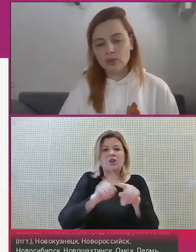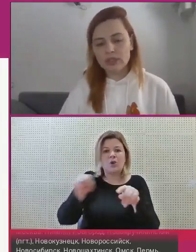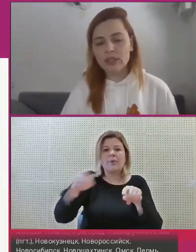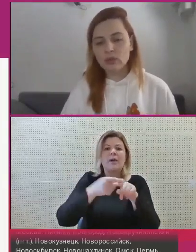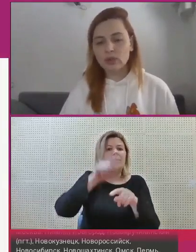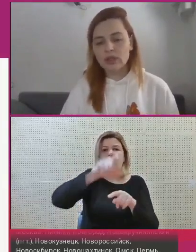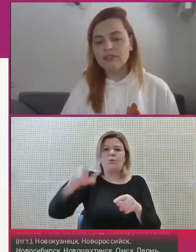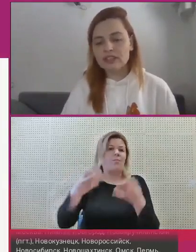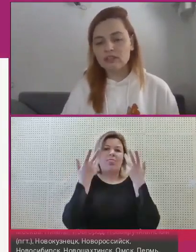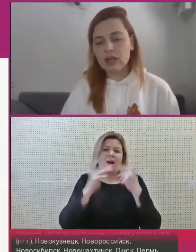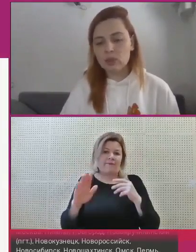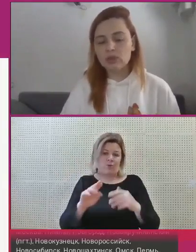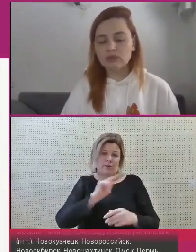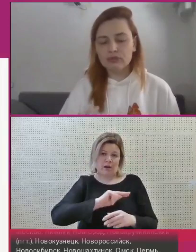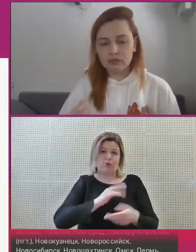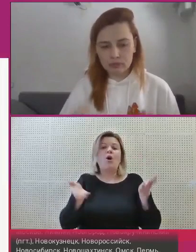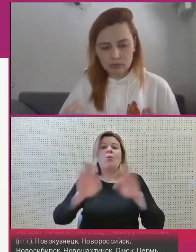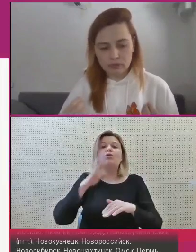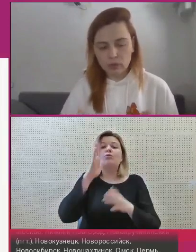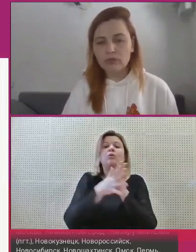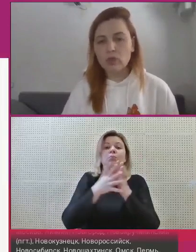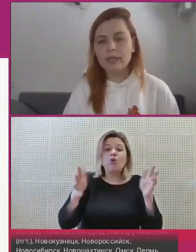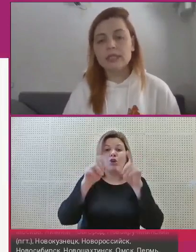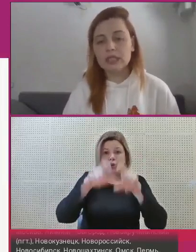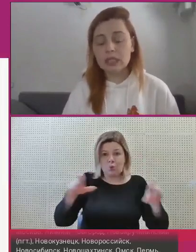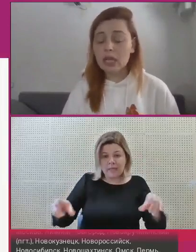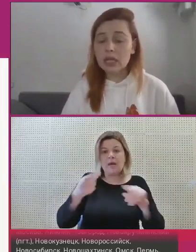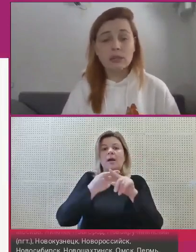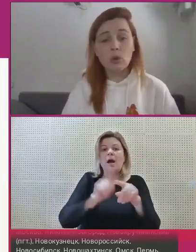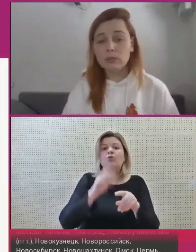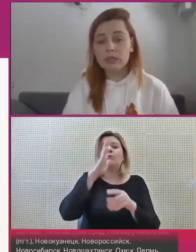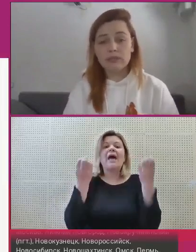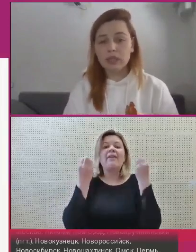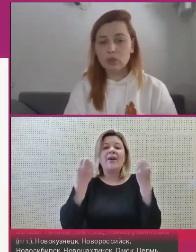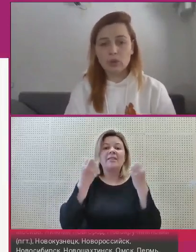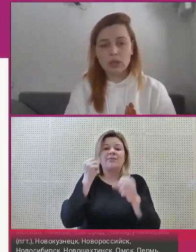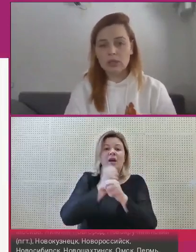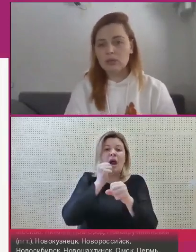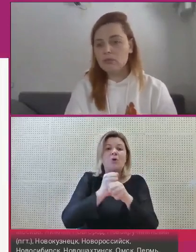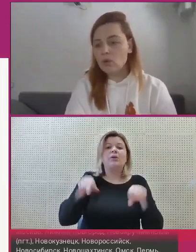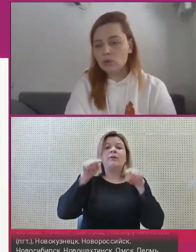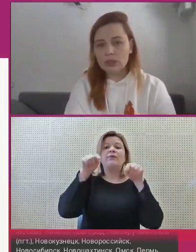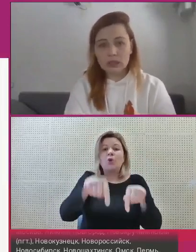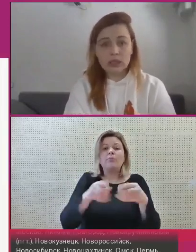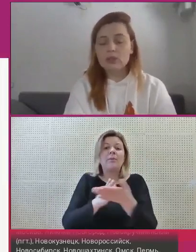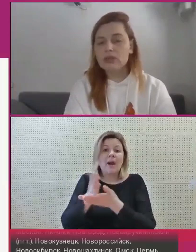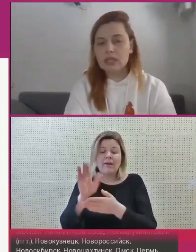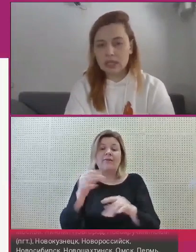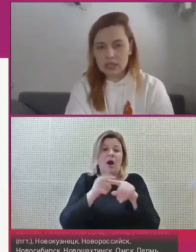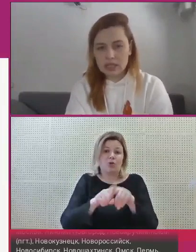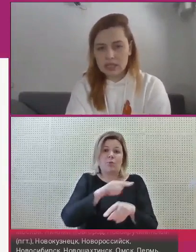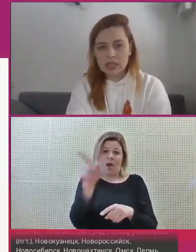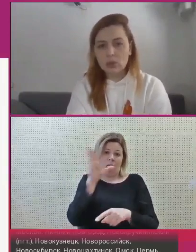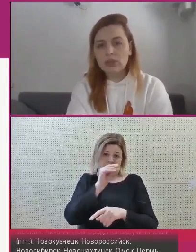больше людей, но которые эффективно работают в том, в чем они сильны. Это могут быть и волонтеры, это могут быть, если у